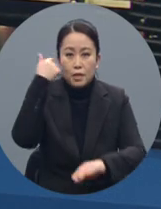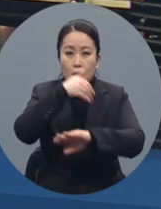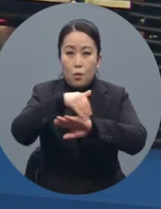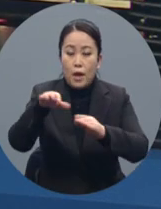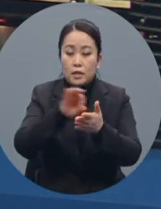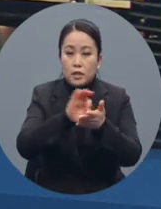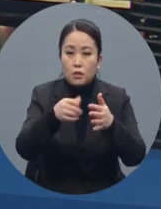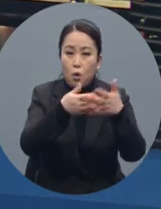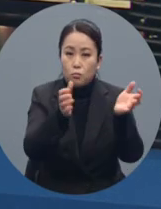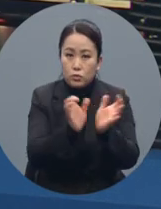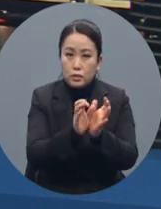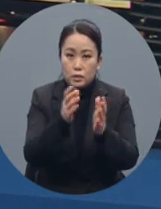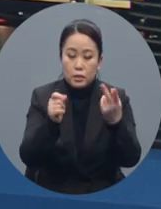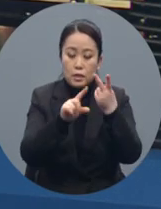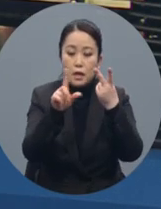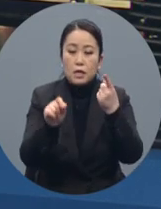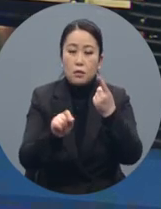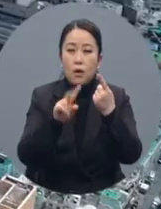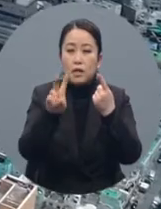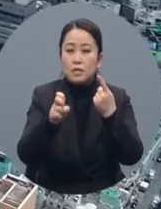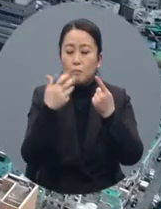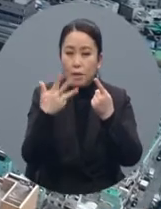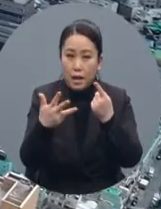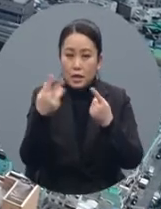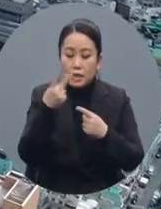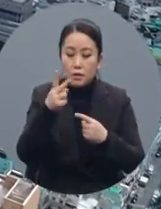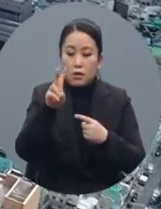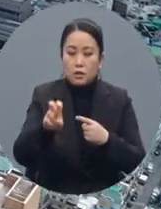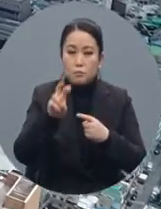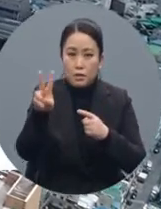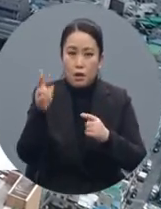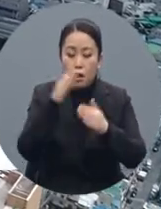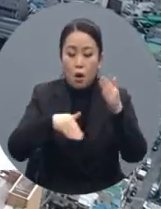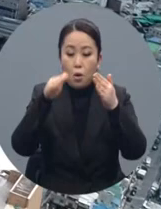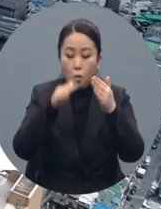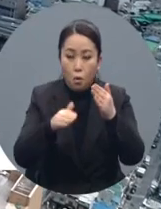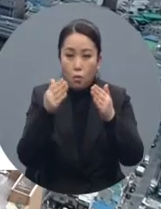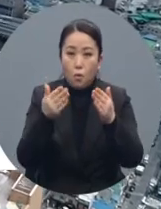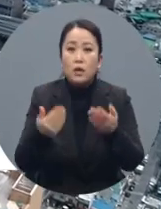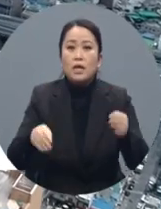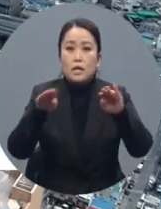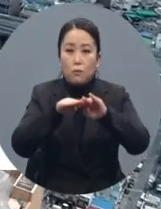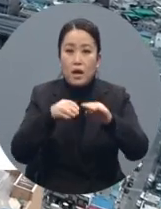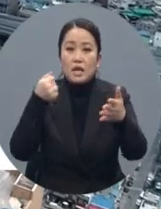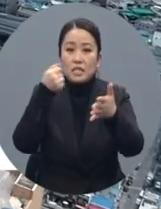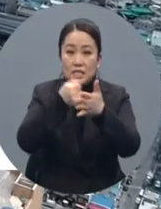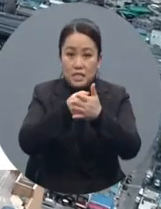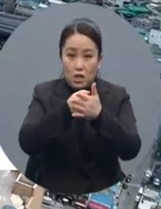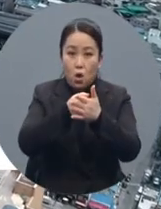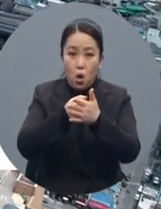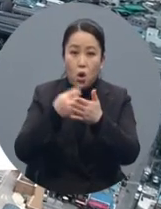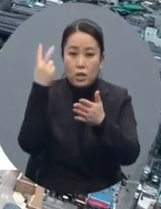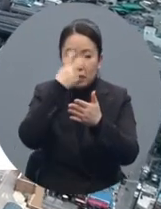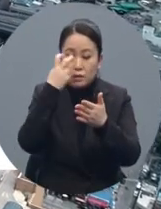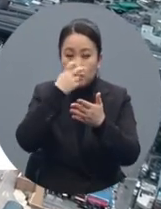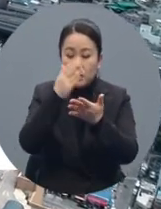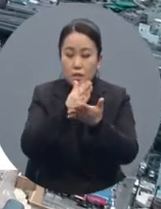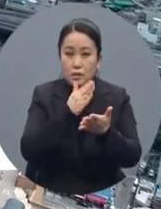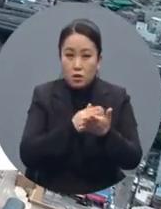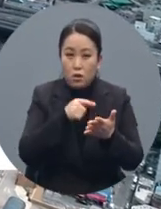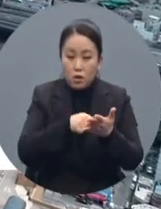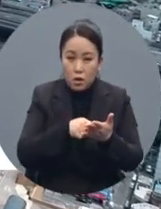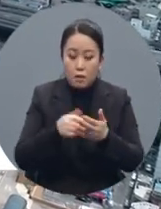기획재정부는 지난달 28일 2022년 공공기관 지정 하는 심의 의결하는 공공기관 운영위원회를 열어